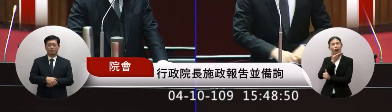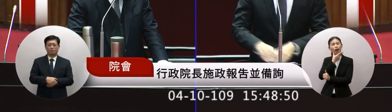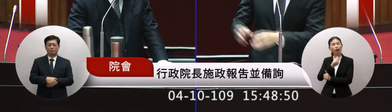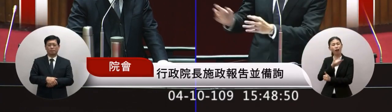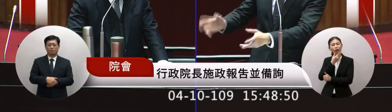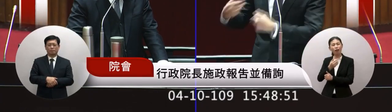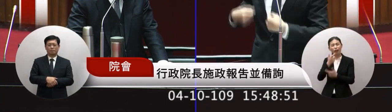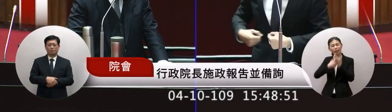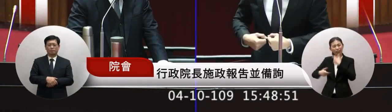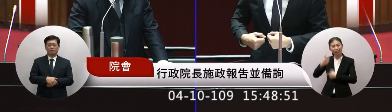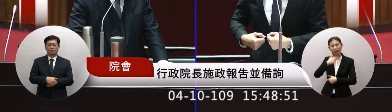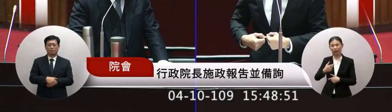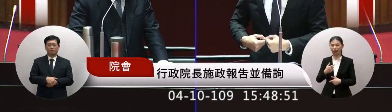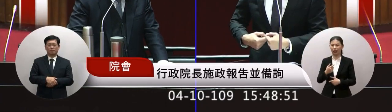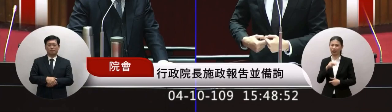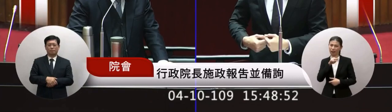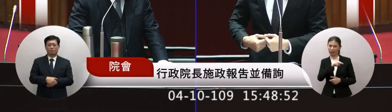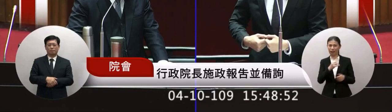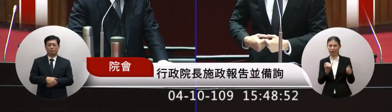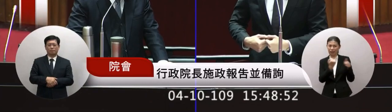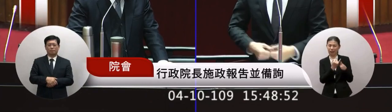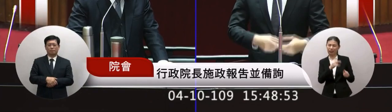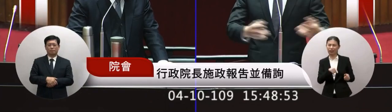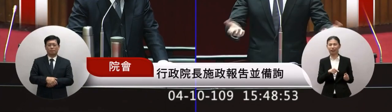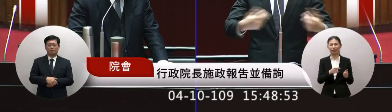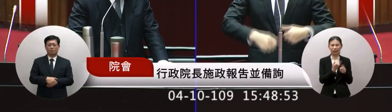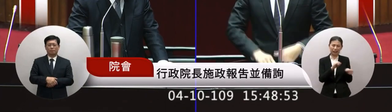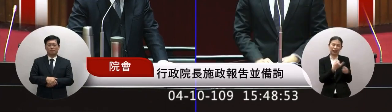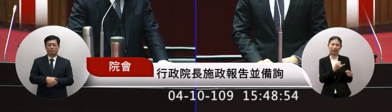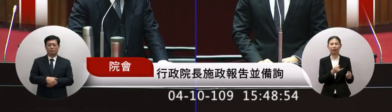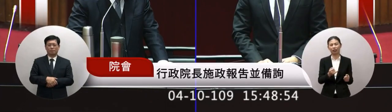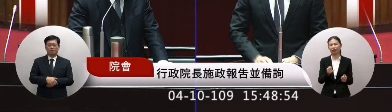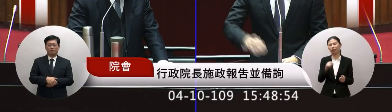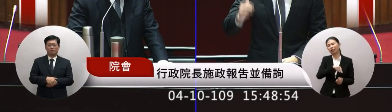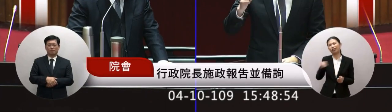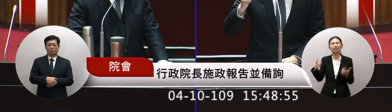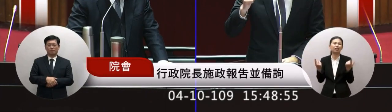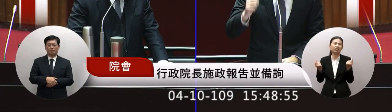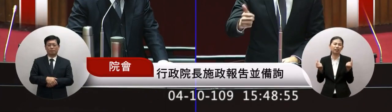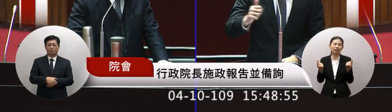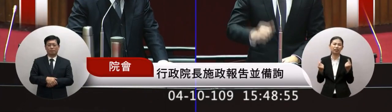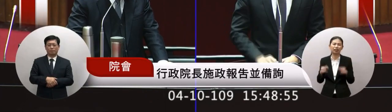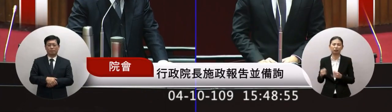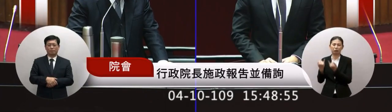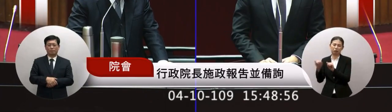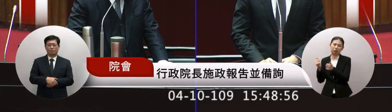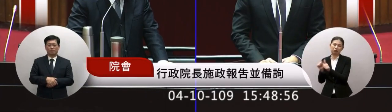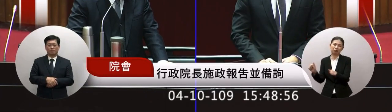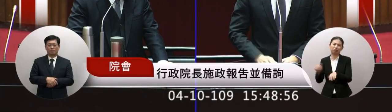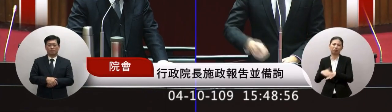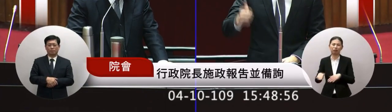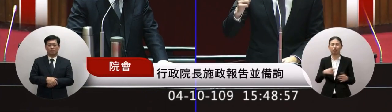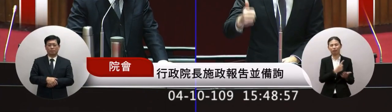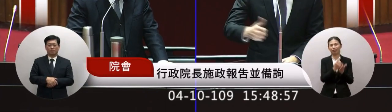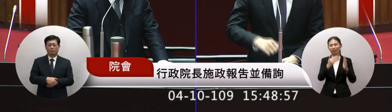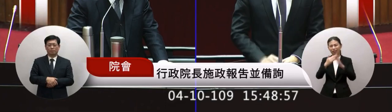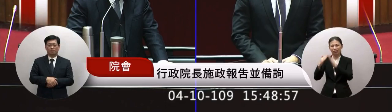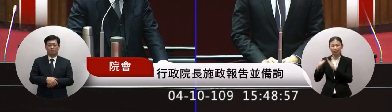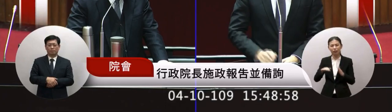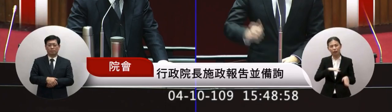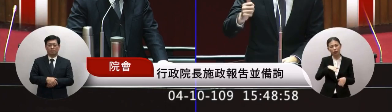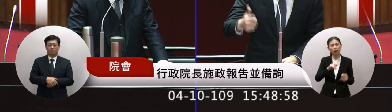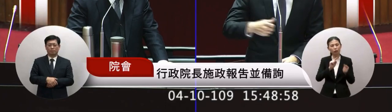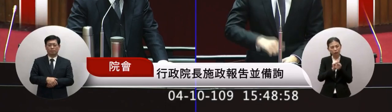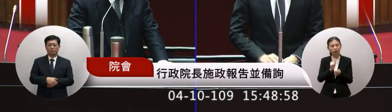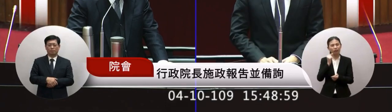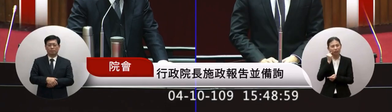福的，啊，敢若咱异性的较有问题的款。结果嘛是，其实拢同款， 每一个家庭拢同款啦，会拄到的问题，